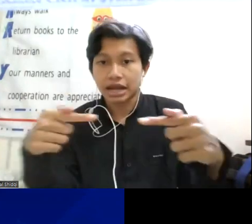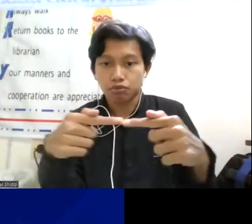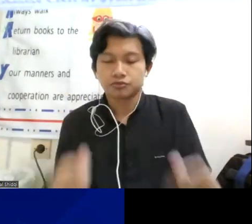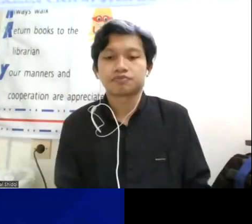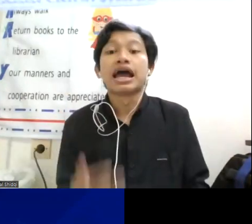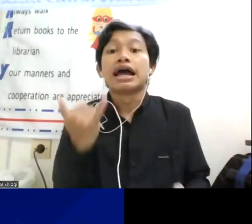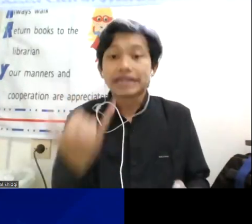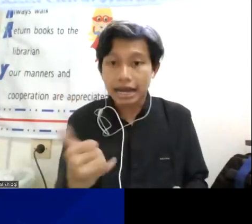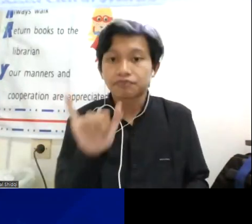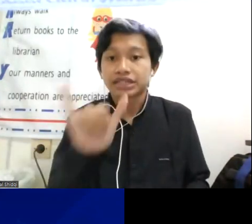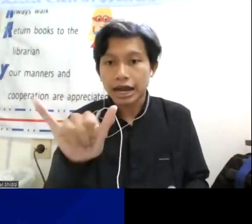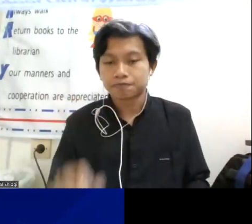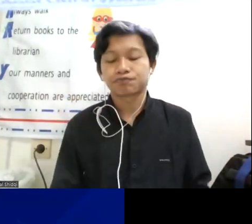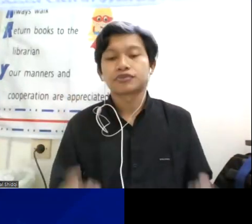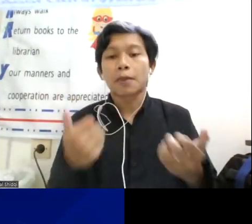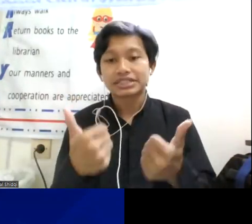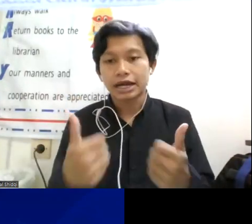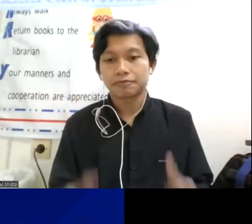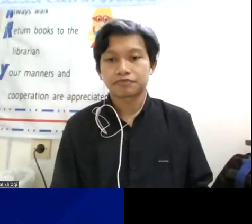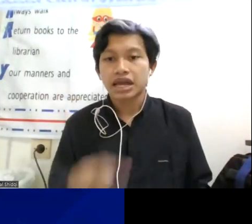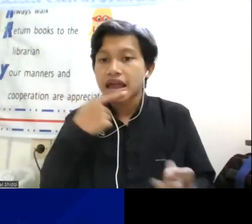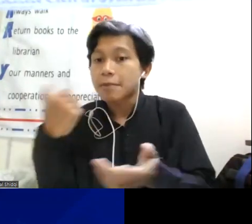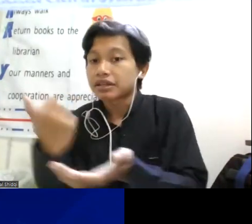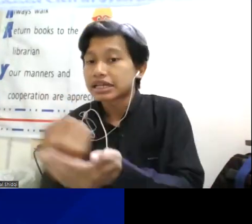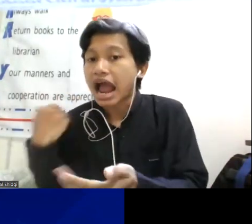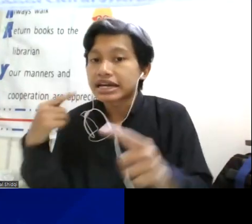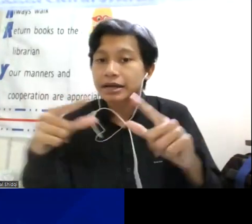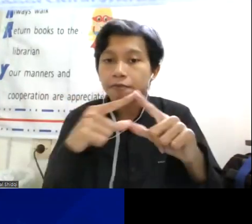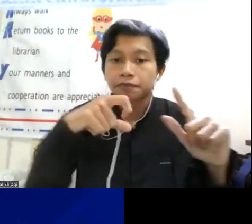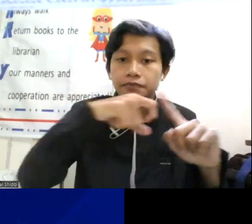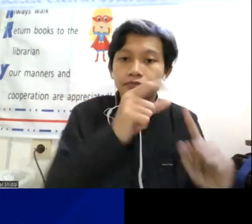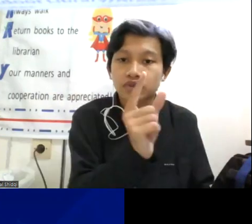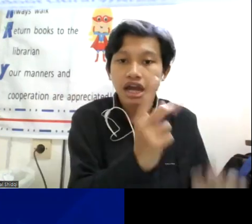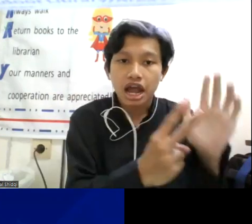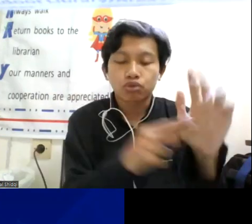download mendelay desktop dan mendeley reference Manager itu juga bisa coba